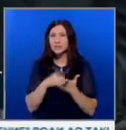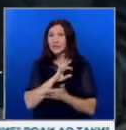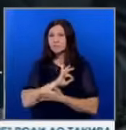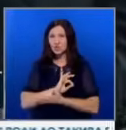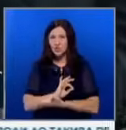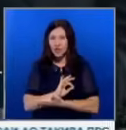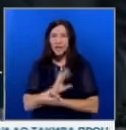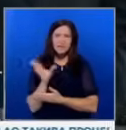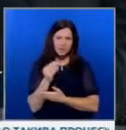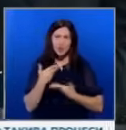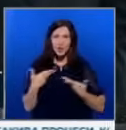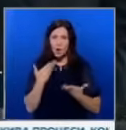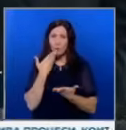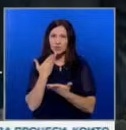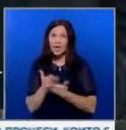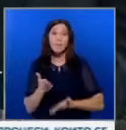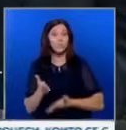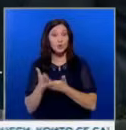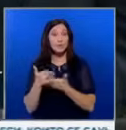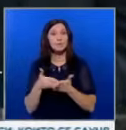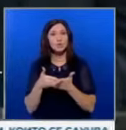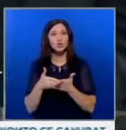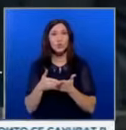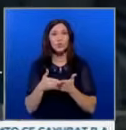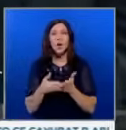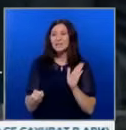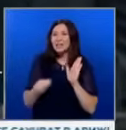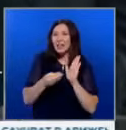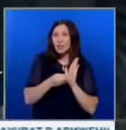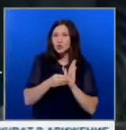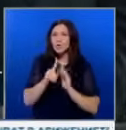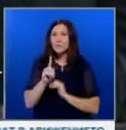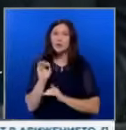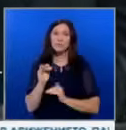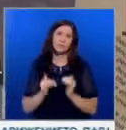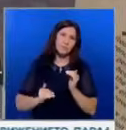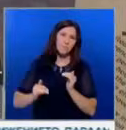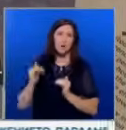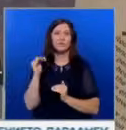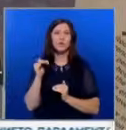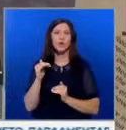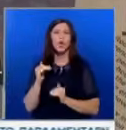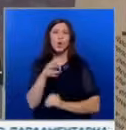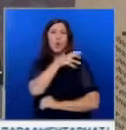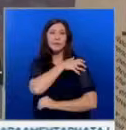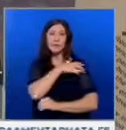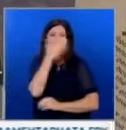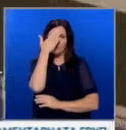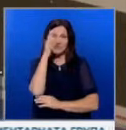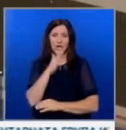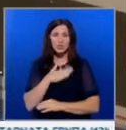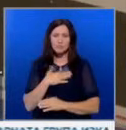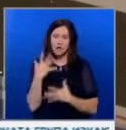спечели, и всички ние обещахме подкрепа, защото залозите не могат да бъдат по-високи. Губернаторите признаха, че